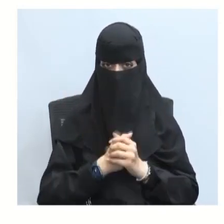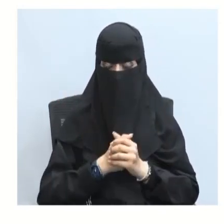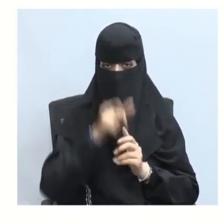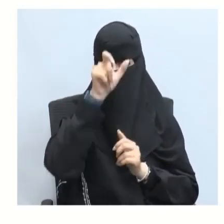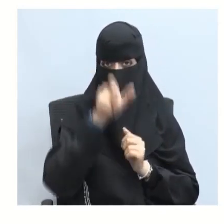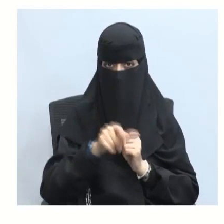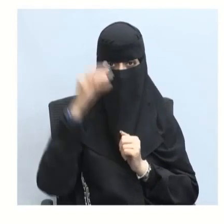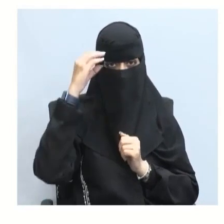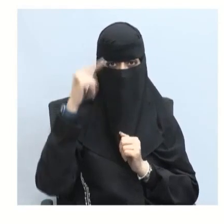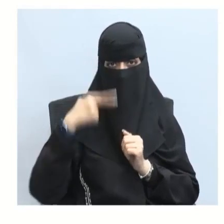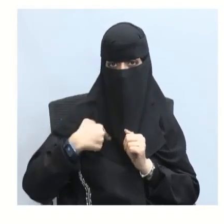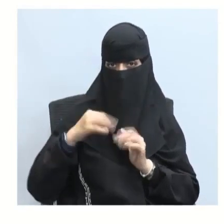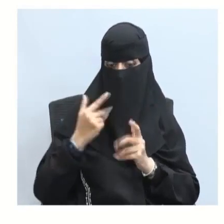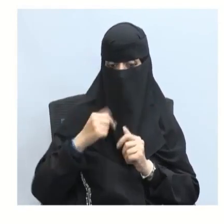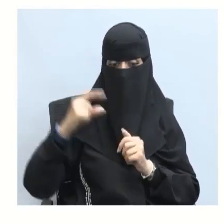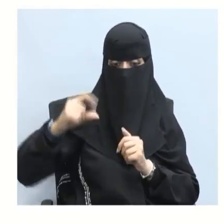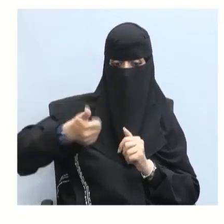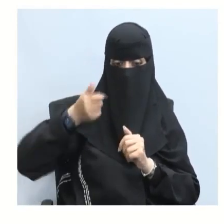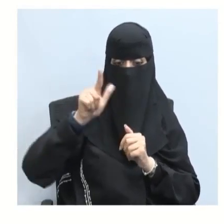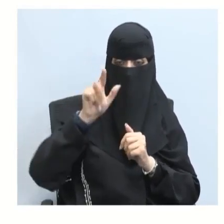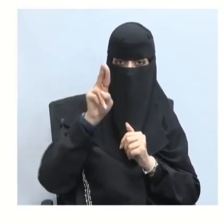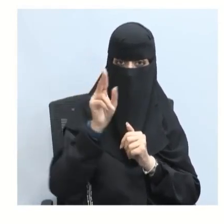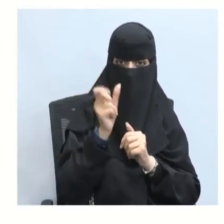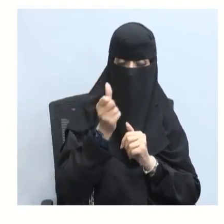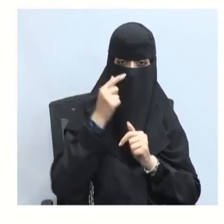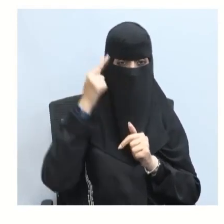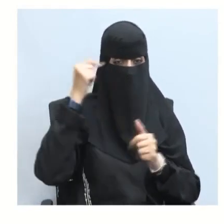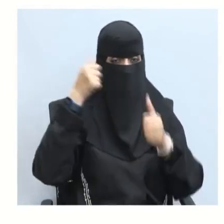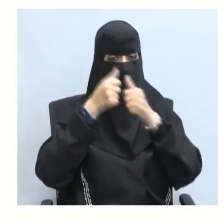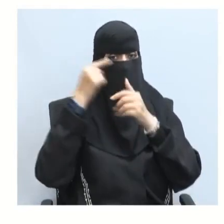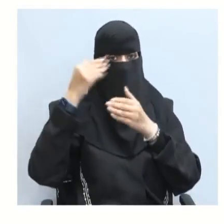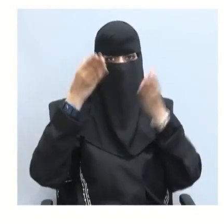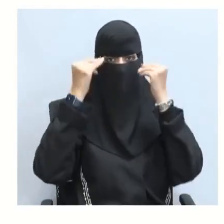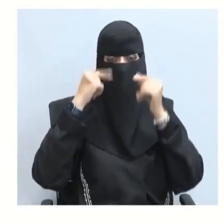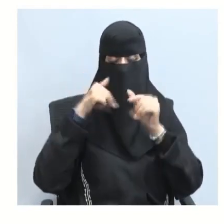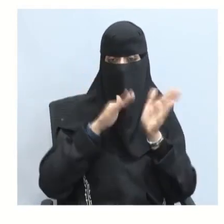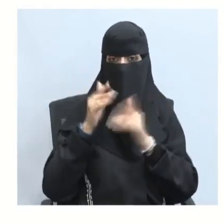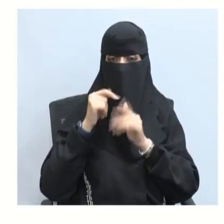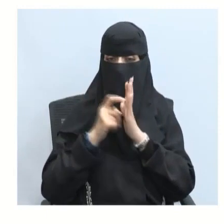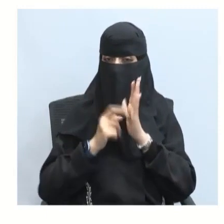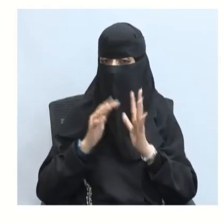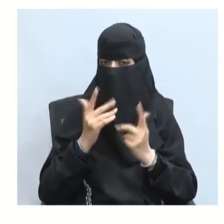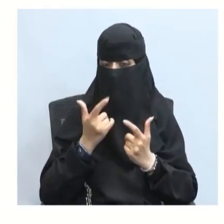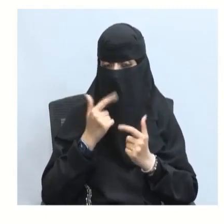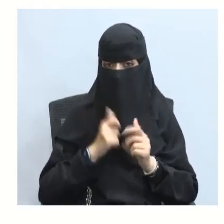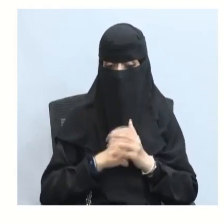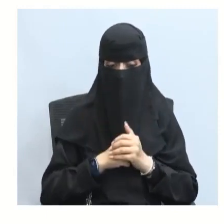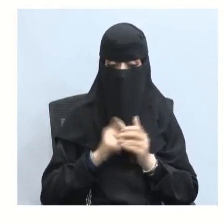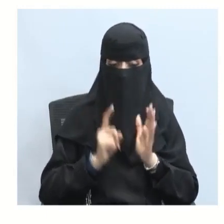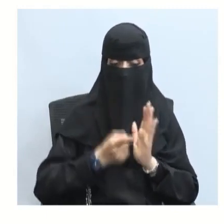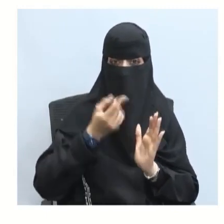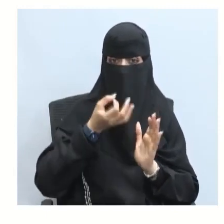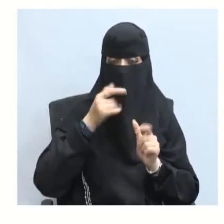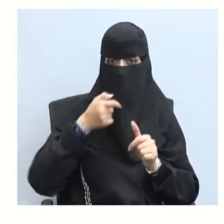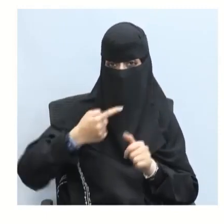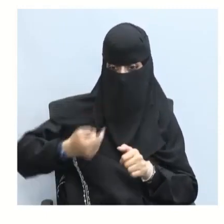هو هذا الشخص هو العالم دالتون احسنت اذا استرجع معلوماتك واذكر بنود نظريه داتون طبعا قال انها